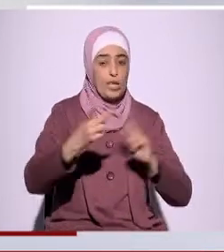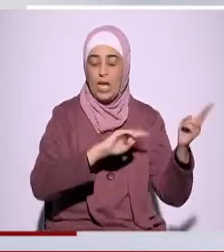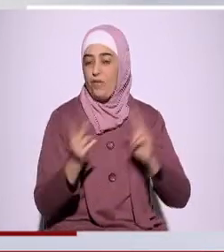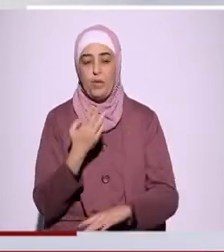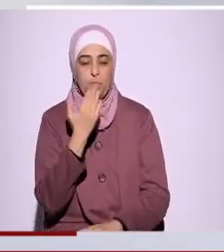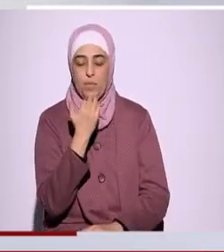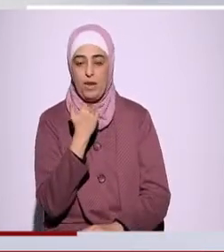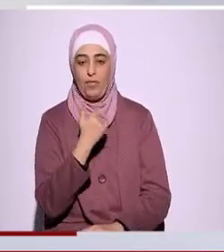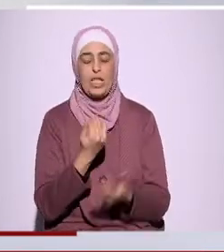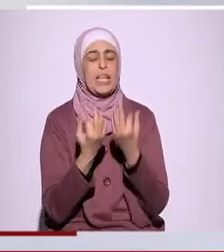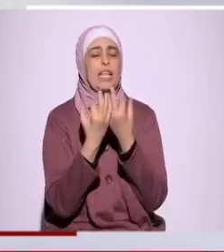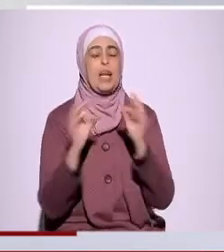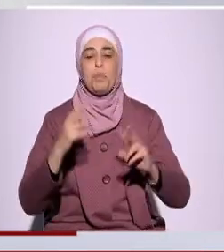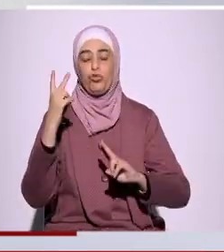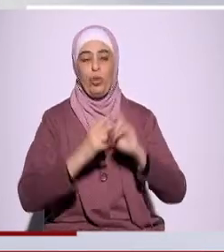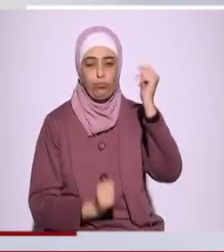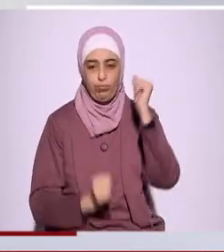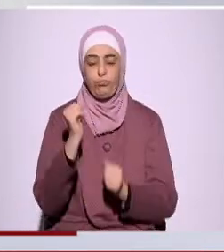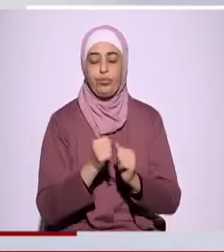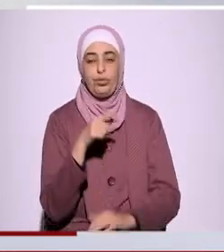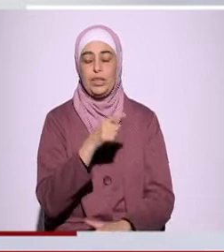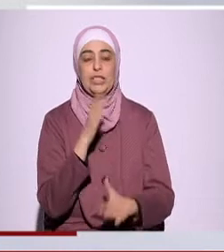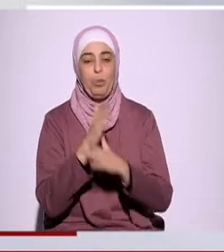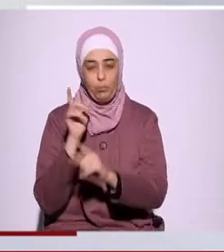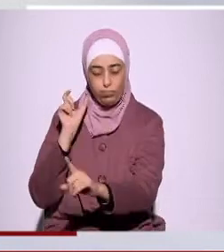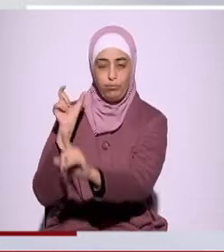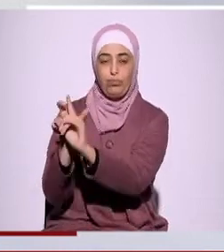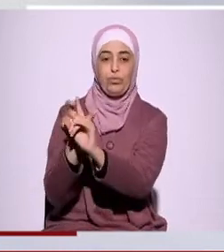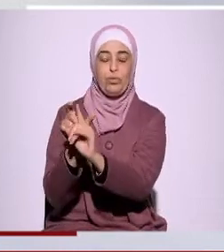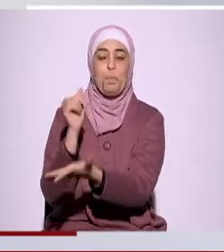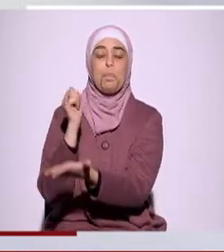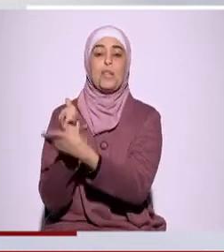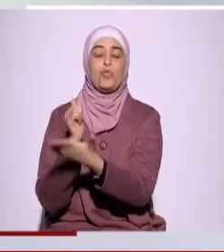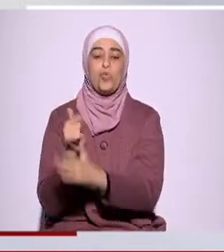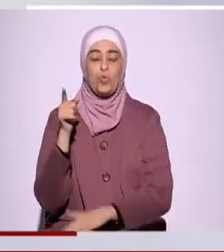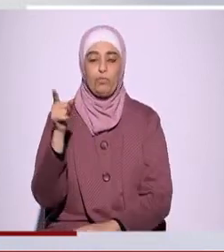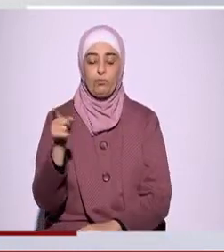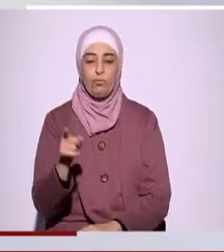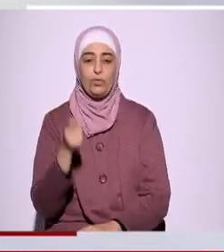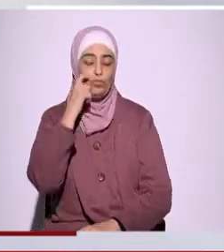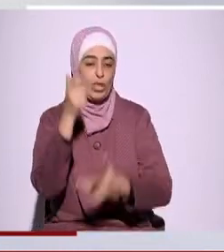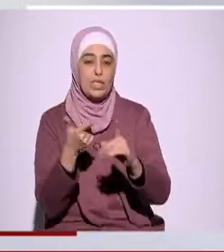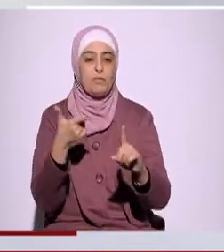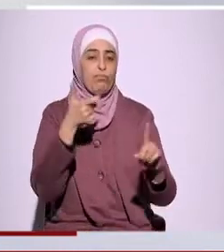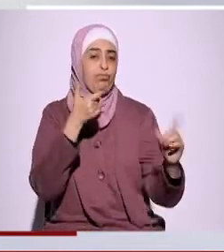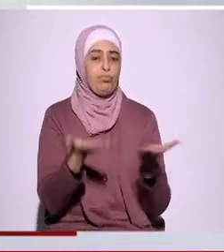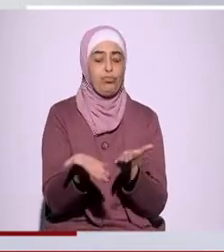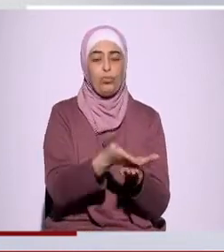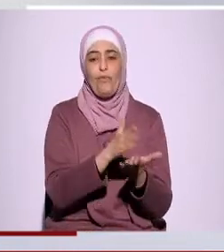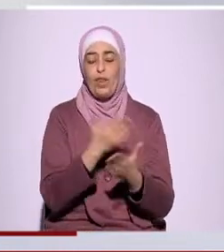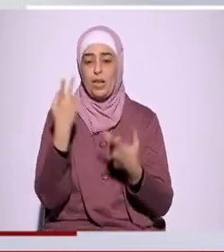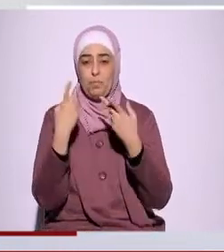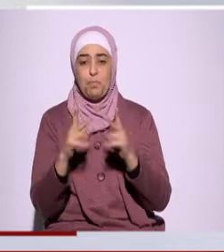الشوارع تريد محاسبة هؤلاء الذين يعني قاموا بقتل وسحل الشعب السوداني